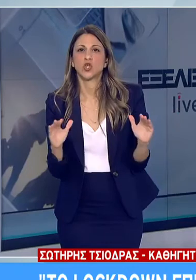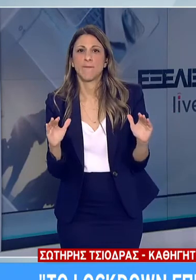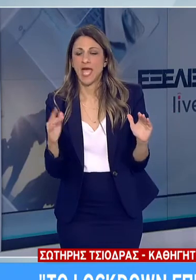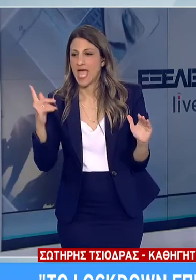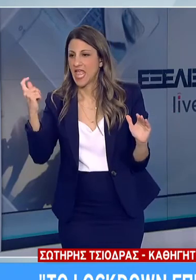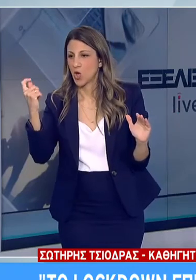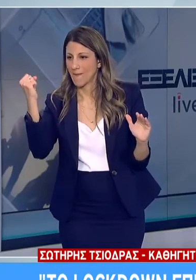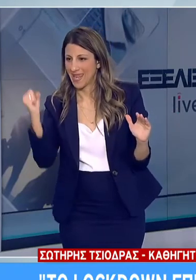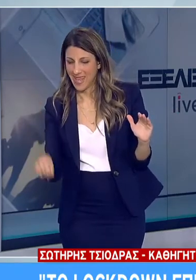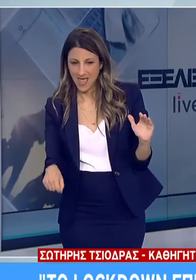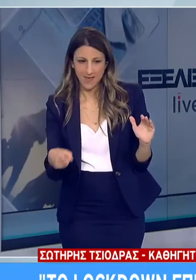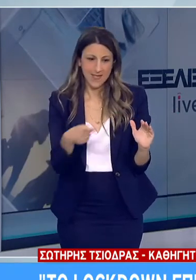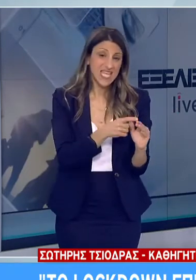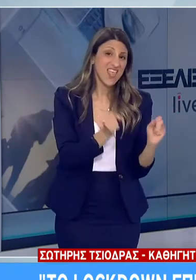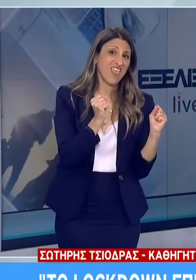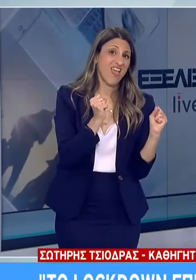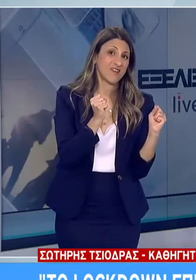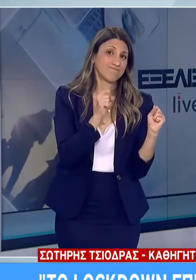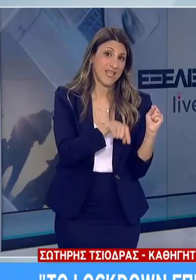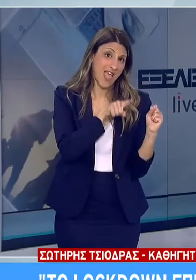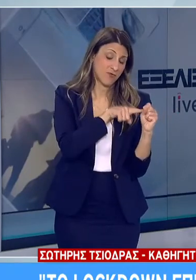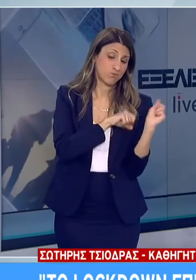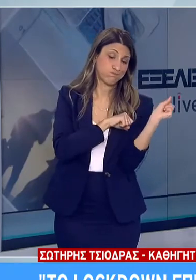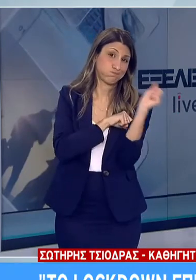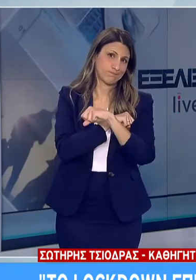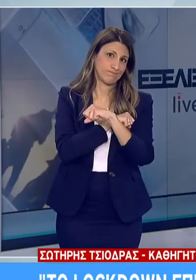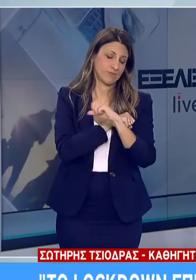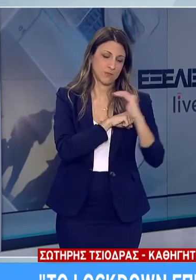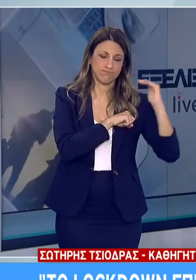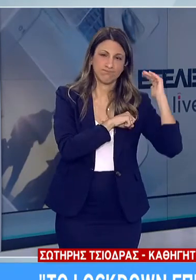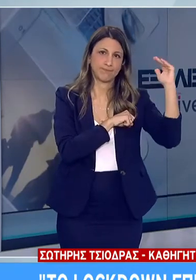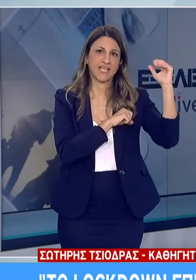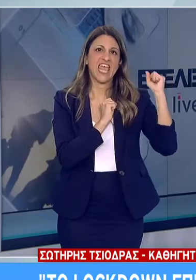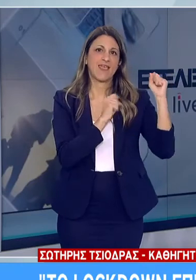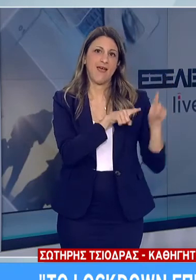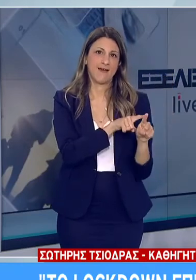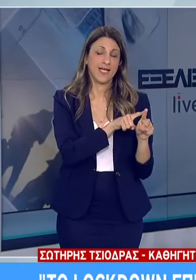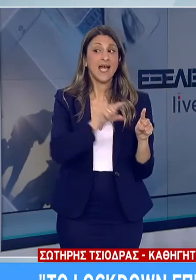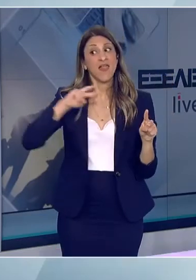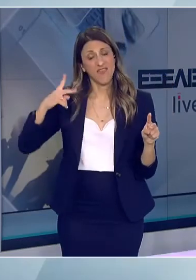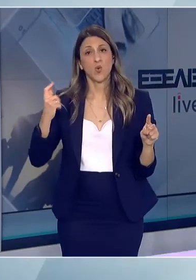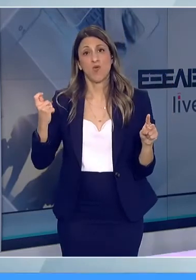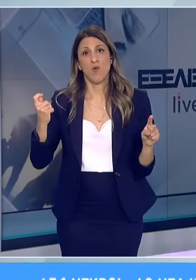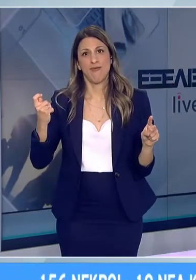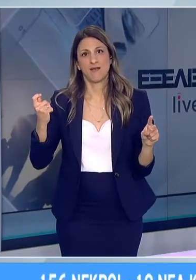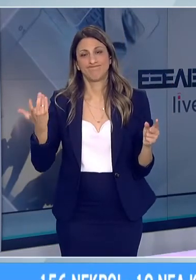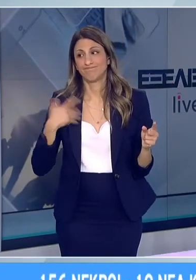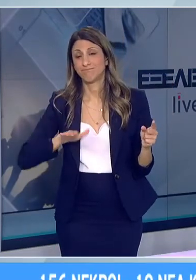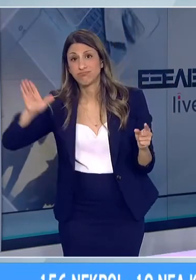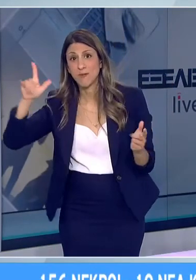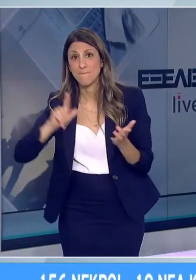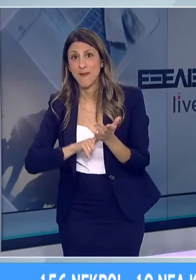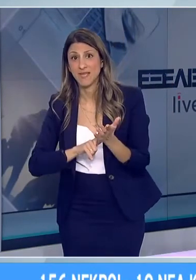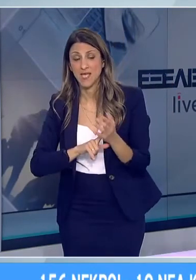οικονομίας. Δεν είναι αντίπαλοι. Η δημόσια υγεία υπερέχει αυτή τη στιγμή και είναι στην πρώτη γραμμή, η οικονομία ακολουθεί με τα μέτρα που